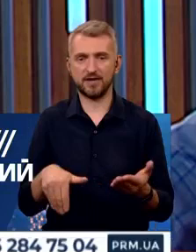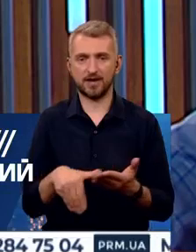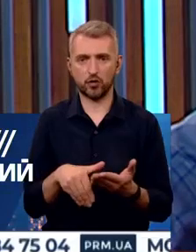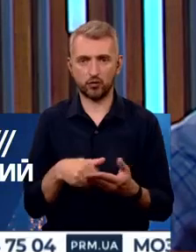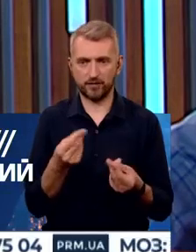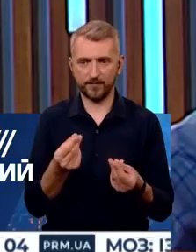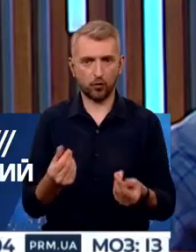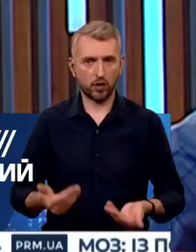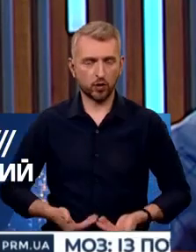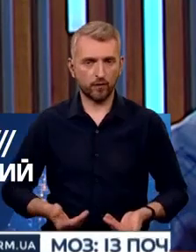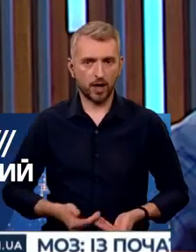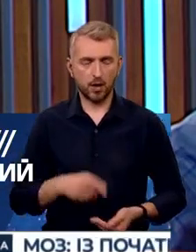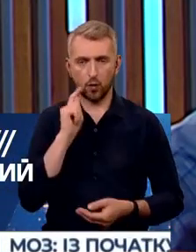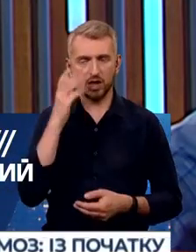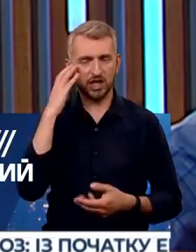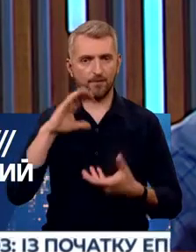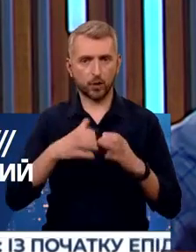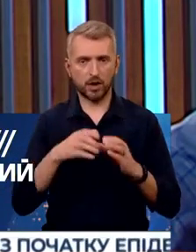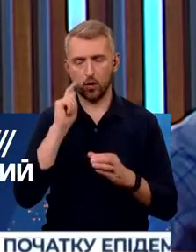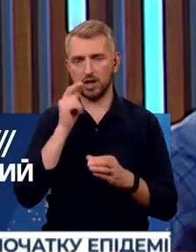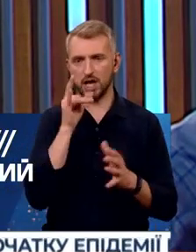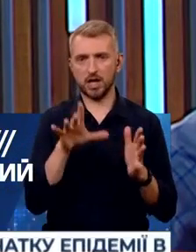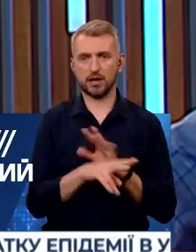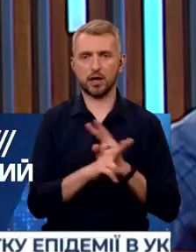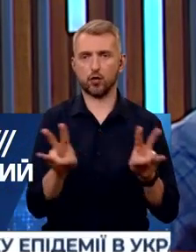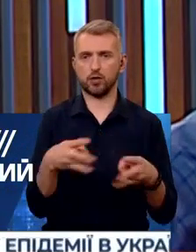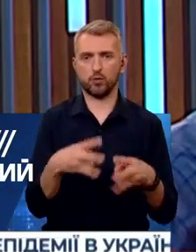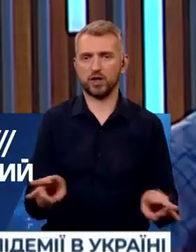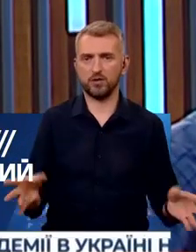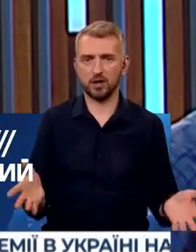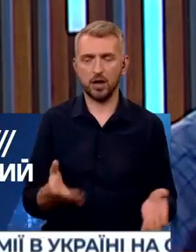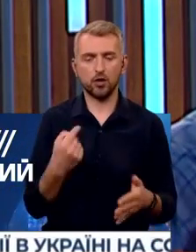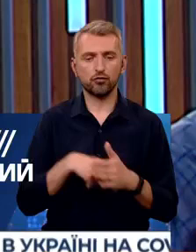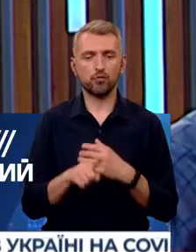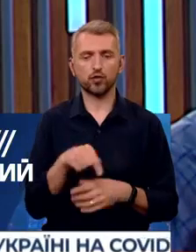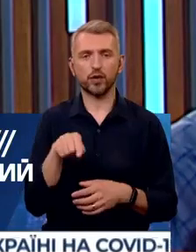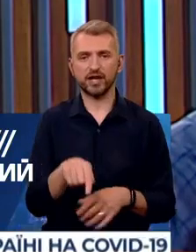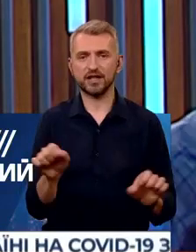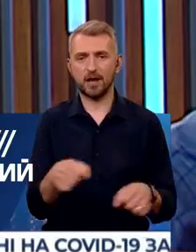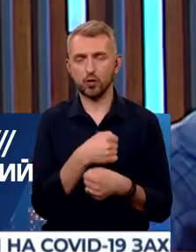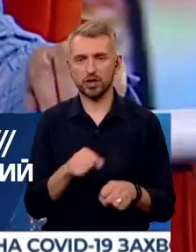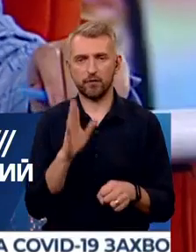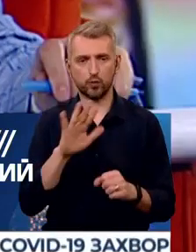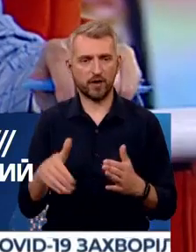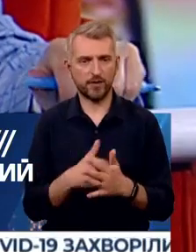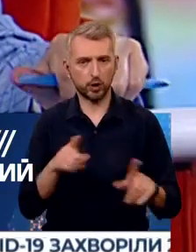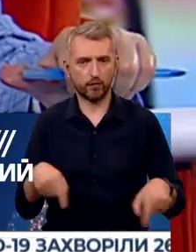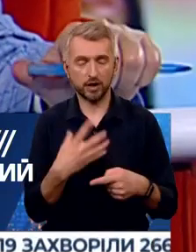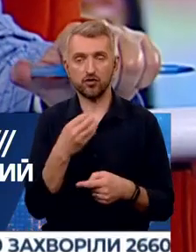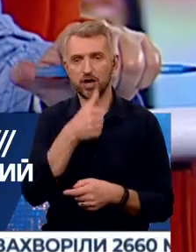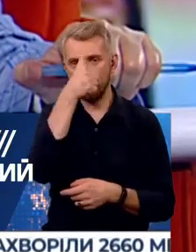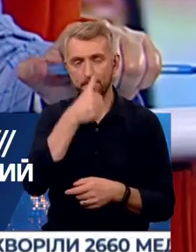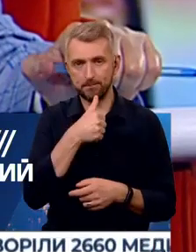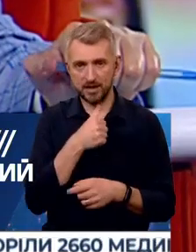існування, а українське вугілля і українська електрика нікому не будуть потрібні, тому що їх неможливо буде відновити. І ще